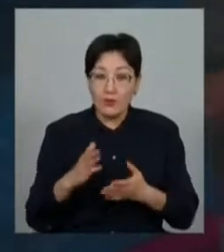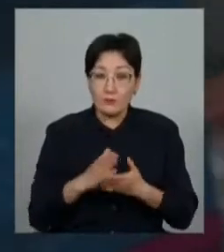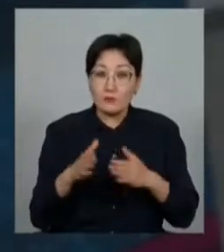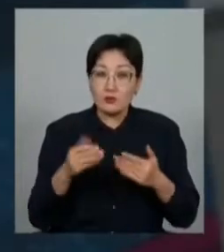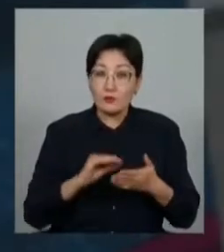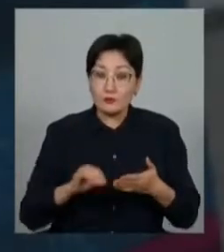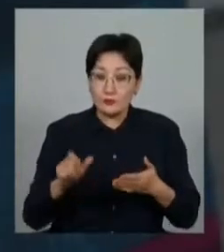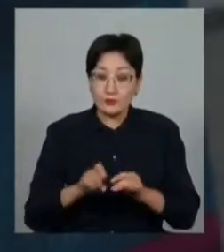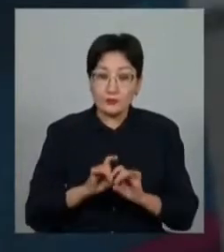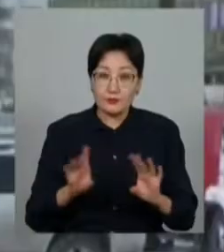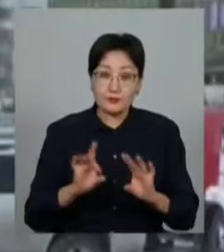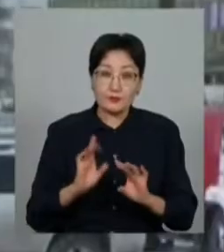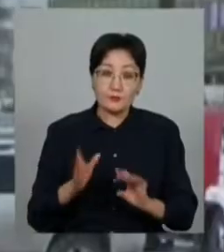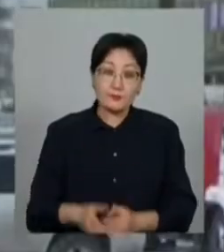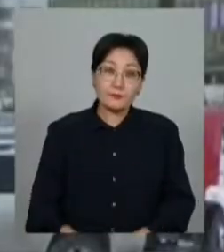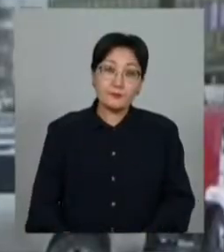Тілші айтады.